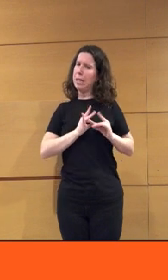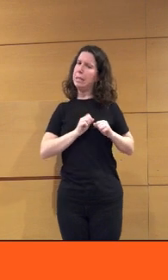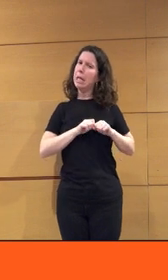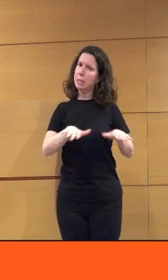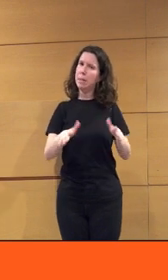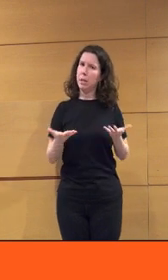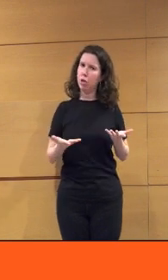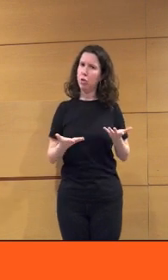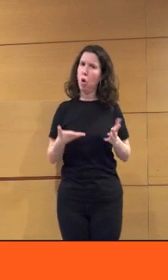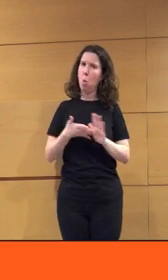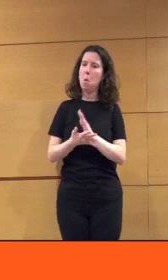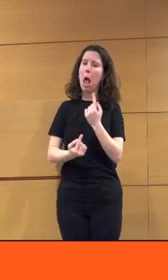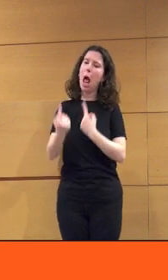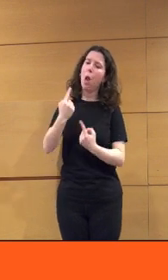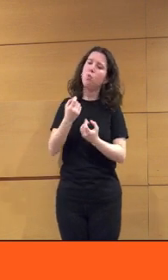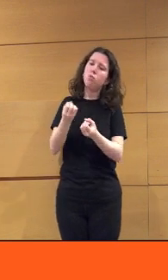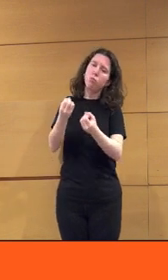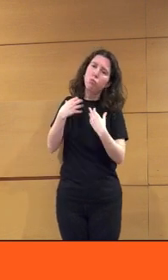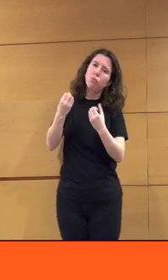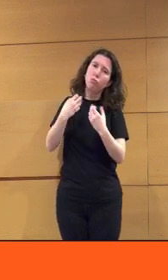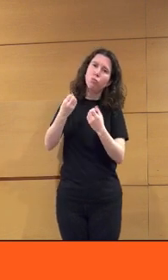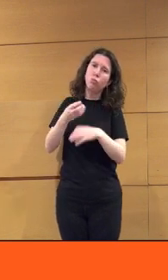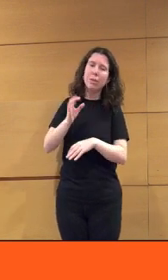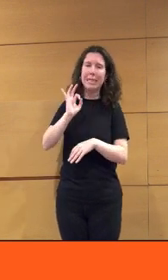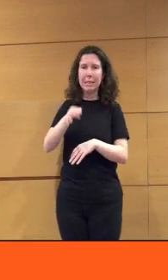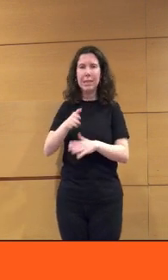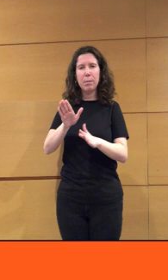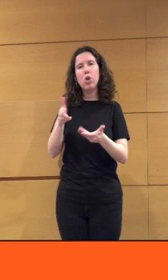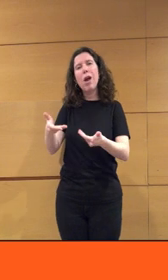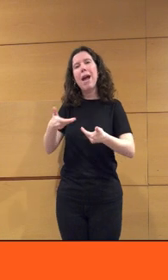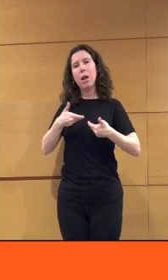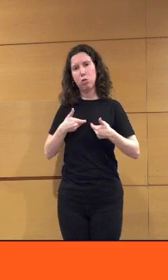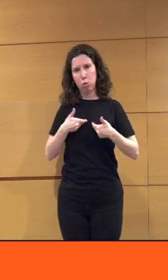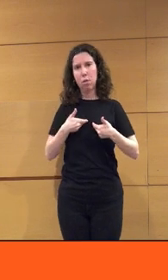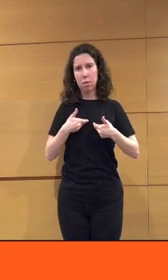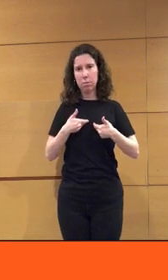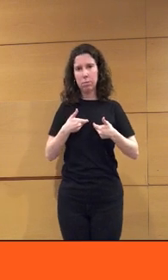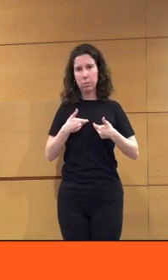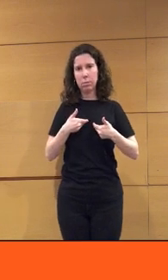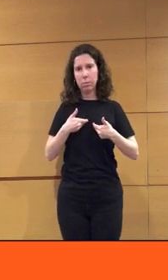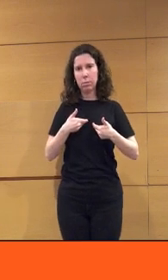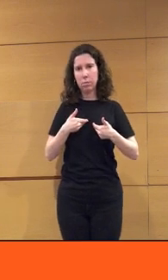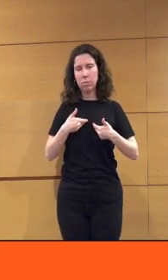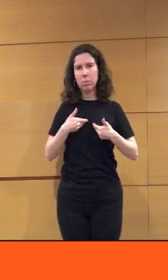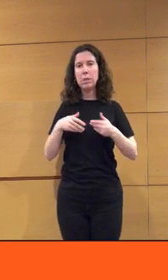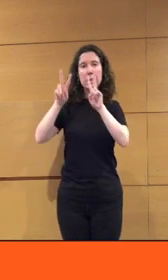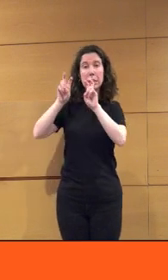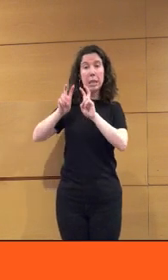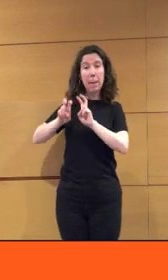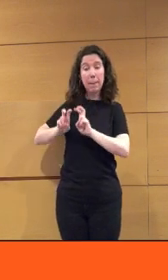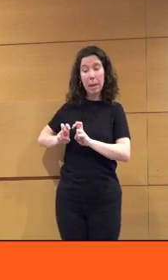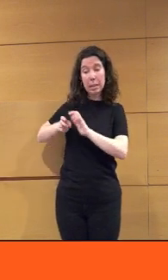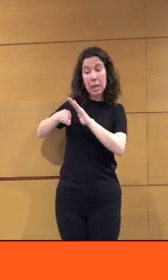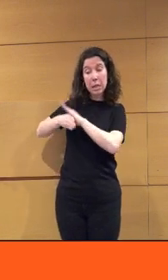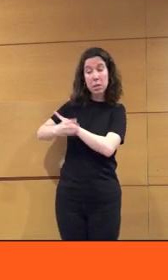que et dona algunes indicacions, algunes directrius, però t'ajuda a incorporar tots els aspectes d'accessibilitat que